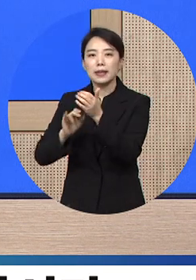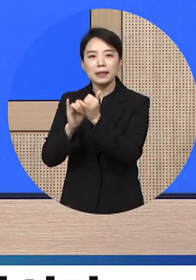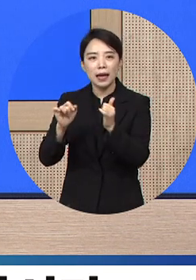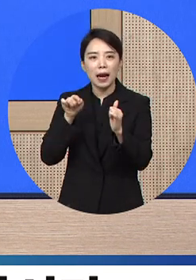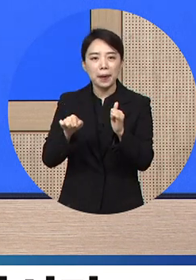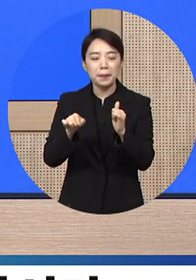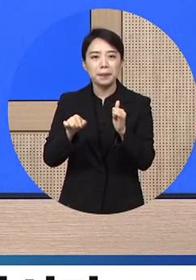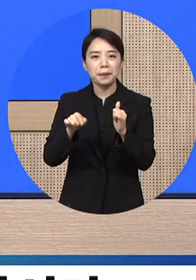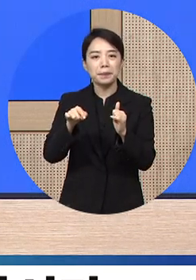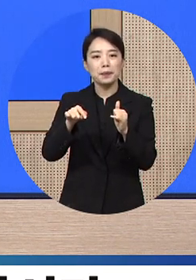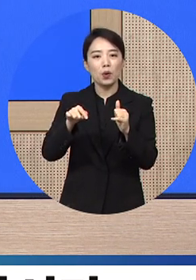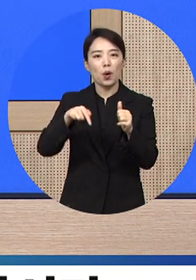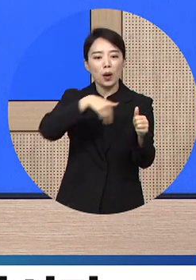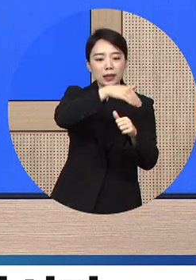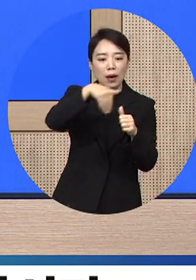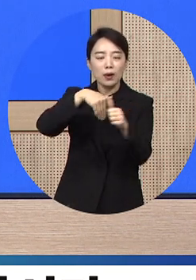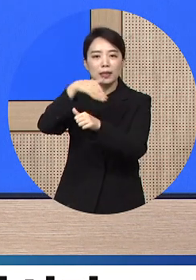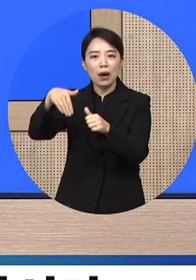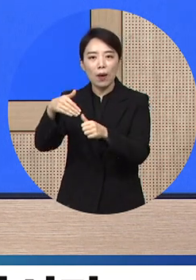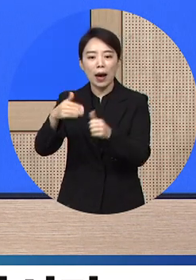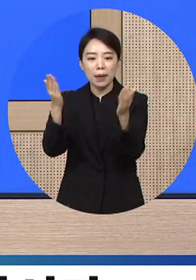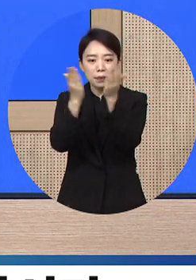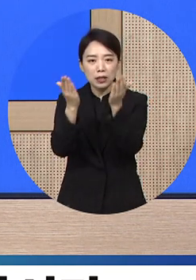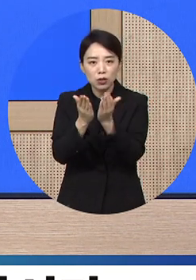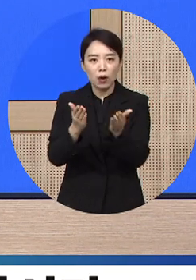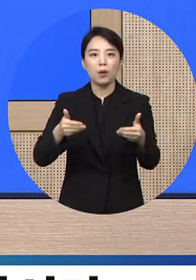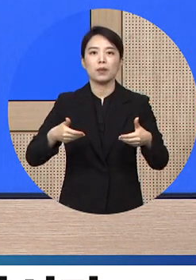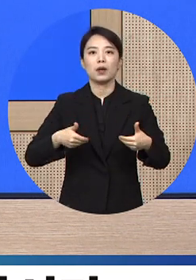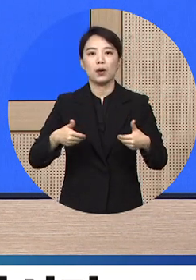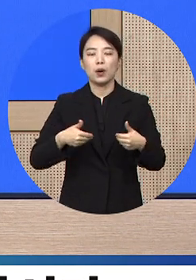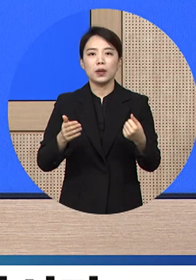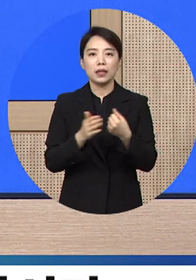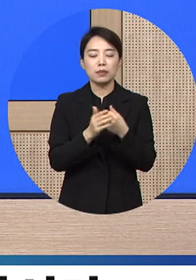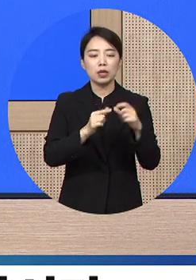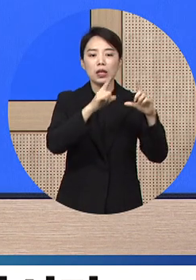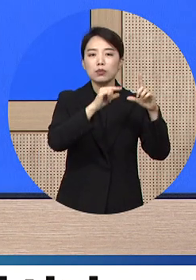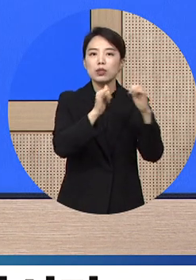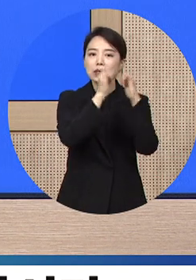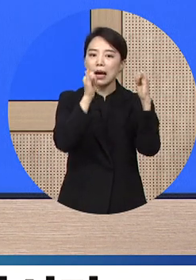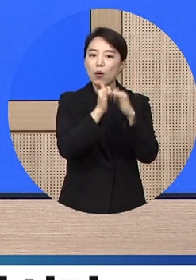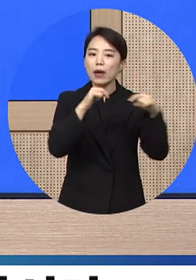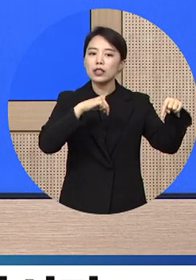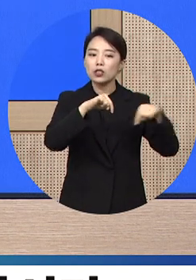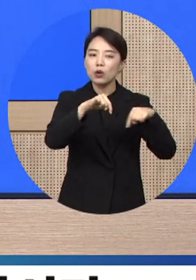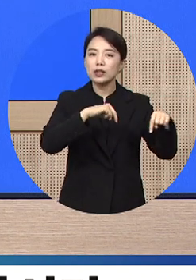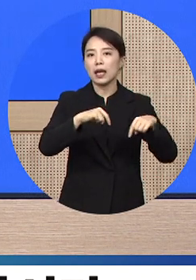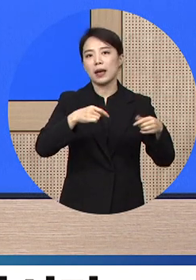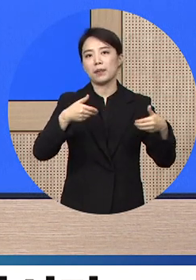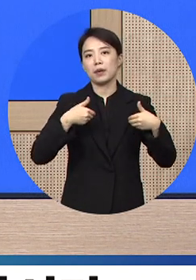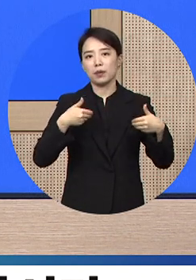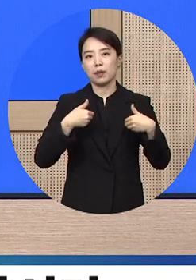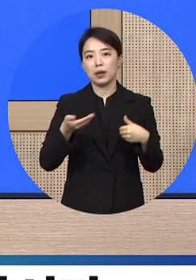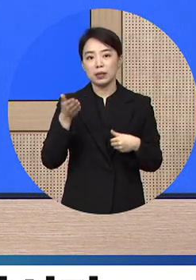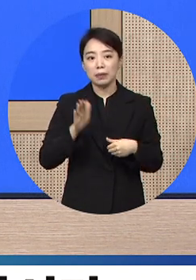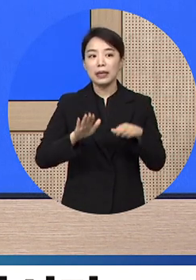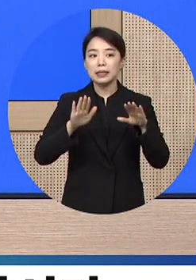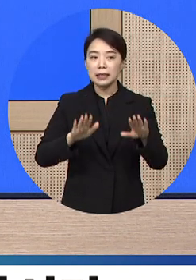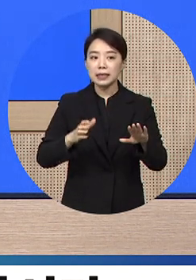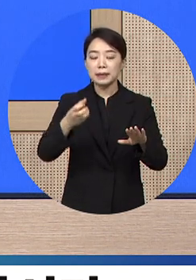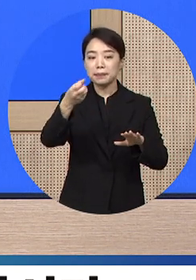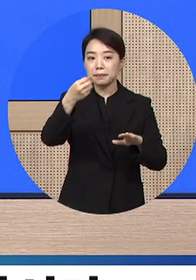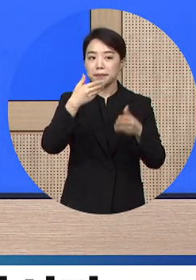특수한 성격을 갖는 재화입니다. 그렇기 때문에 일부 사회정책적인 요소가 들어갈 수밖에 없는 것이지요. 지금